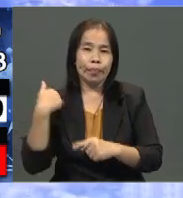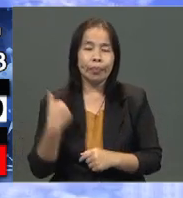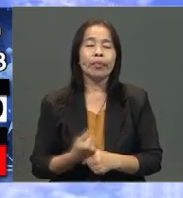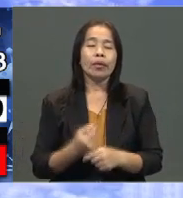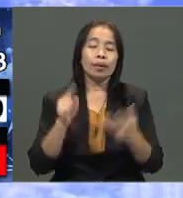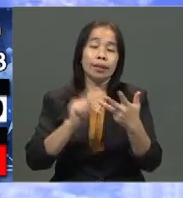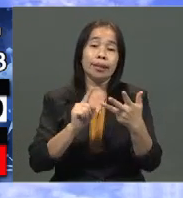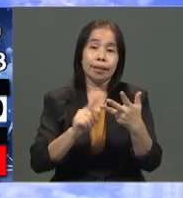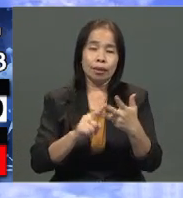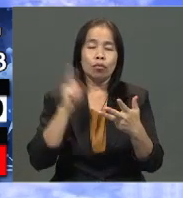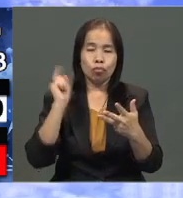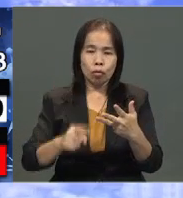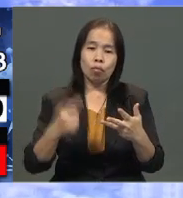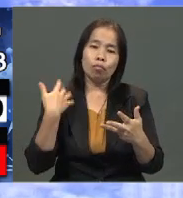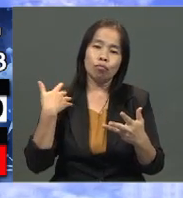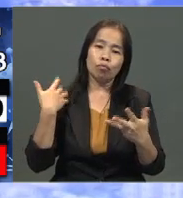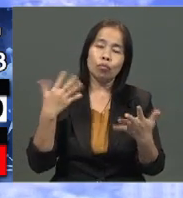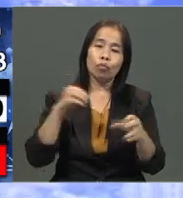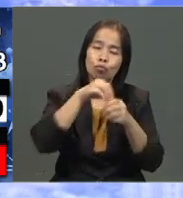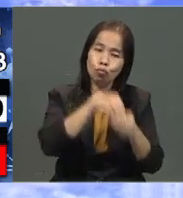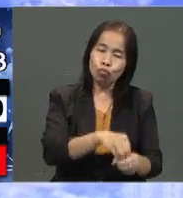ถ้าขาดแรงงานที่อยู่ในภาคอุตสาหกรรมอาหารนะครับกับเรียนหนึ่งคือเรื่องของการก่อสร้างจะพูดง่ายก็คือแรงงานที่เข้ามาช่วยทำให้หมุนเวียนเศรษฐกิจหมุนเวียนในประเทศไทยเราเลยต้องพึ่งแรงงานต่างชาติตรงนี้อยู่แล้วก็ต้องใช้จำนวนมากจะด้วยซ้ำมันทุกอย่างถ้าจะนิ่งอยู่ก็เป็นไปไม่ได้แต่ทำยังไงที่เขาเข้ามาแล้วเขาจะได้ดูแลตัวเองเขาอย่างดีแล้วก็ทำให้เศรษฐกิจเราขับเคลื่อนได้ติดโรคติดติดต่อกันน้อยที่สุดอันนี้ก็ทำกันอยู่นะครับแล้วก็ยังมีกลุ่มของทางทางด้านเมดิคัลเวลเนสนะครับก็คือเป็นกลุ่มที่เข้ามารักษาอย่างที่บอกนะครับทำๆทั้งหลายทำจมูกทำลูกทำตาทำอะไรก็แล้วแต่นี่นะครับแล้วก็ให้เขาได้อยู่ต่อรอนัดหมายของแพทย์อีกสักรอบนึงแรงต่างก็จะได้เม็ดเงินเข้ามาช่วยทำให้เราหลังจากอยู่14วันที่โรงโรงพยาบาลแล้ว